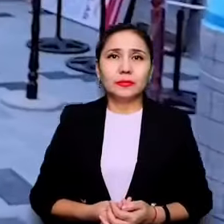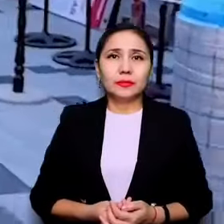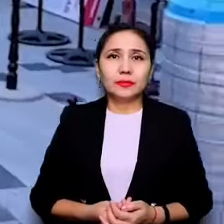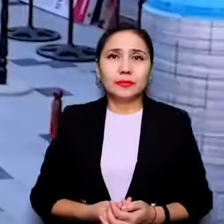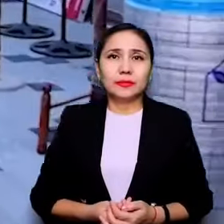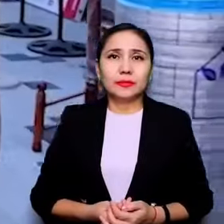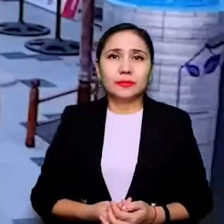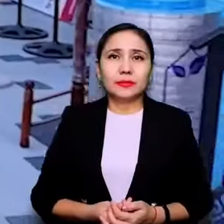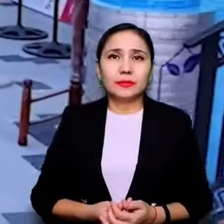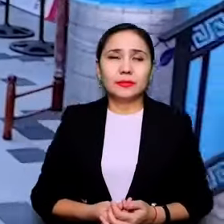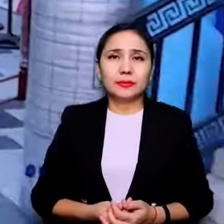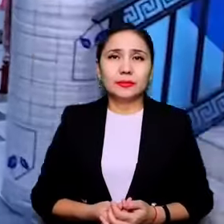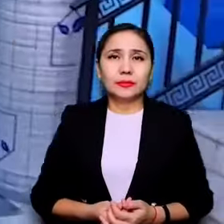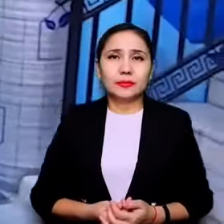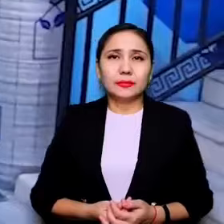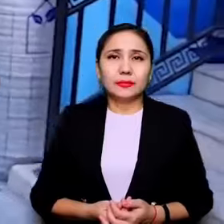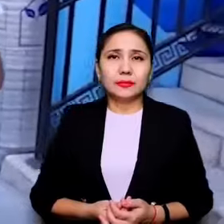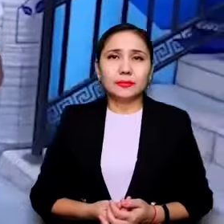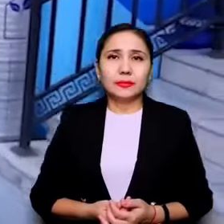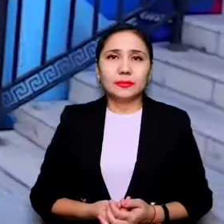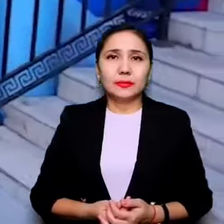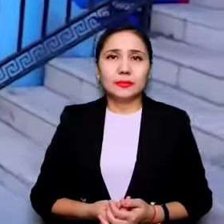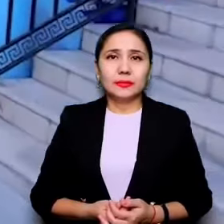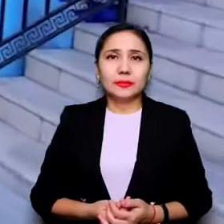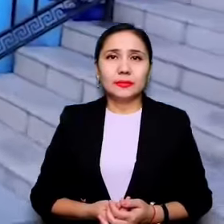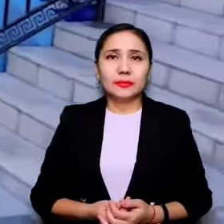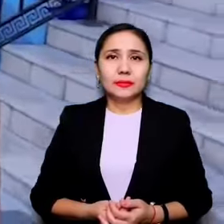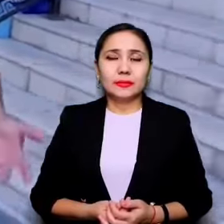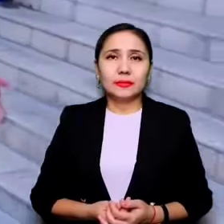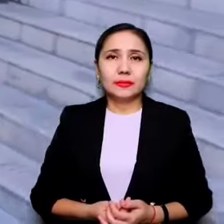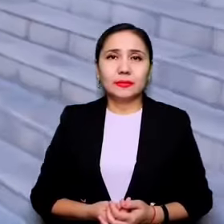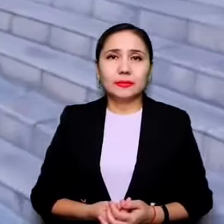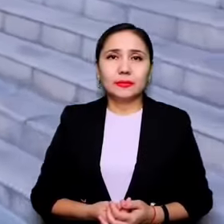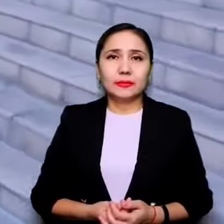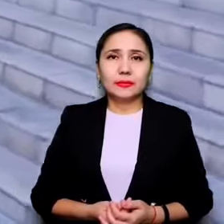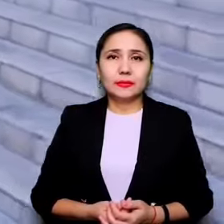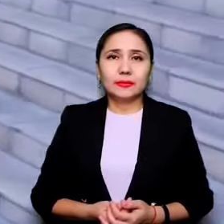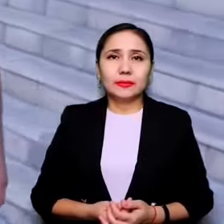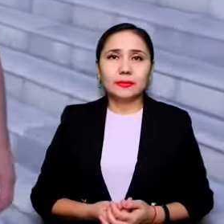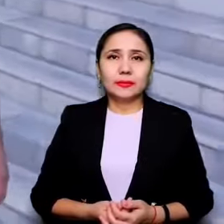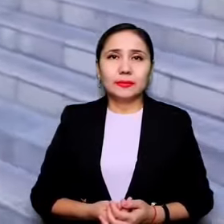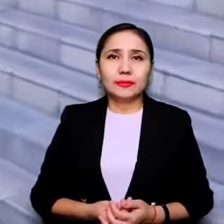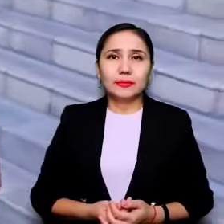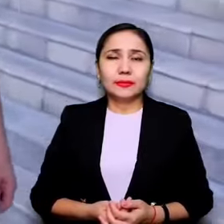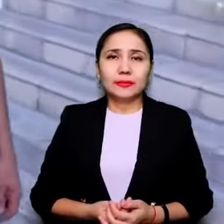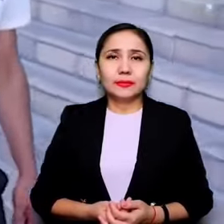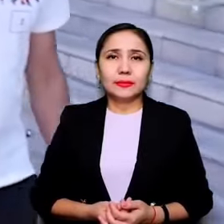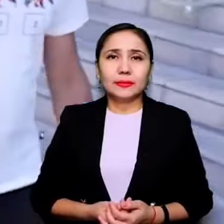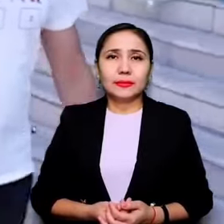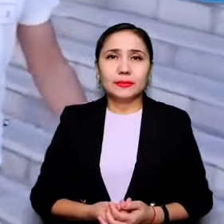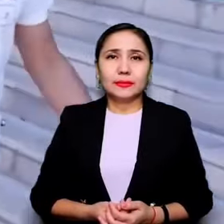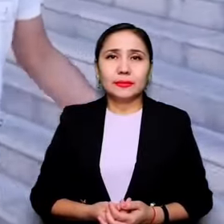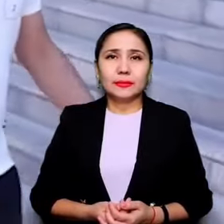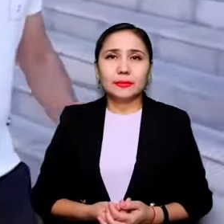oq futbolkadagi o'rta yoshdagi erkak. Ular bir-birlarini tushunmay o'z yo'llarini davom ettirdilar.